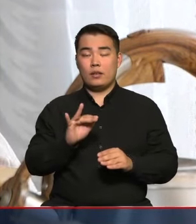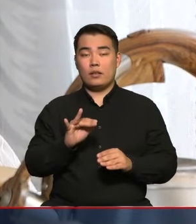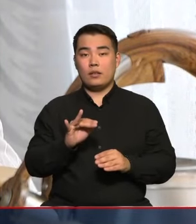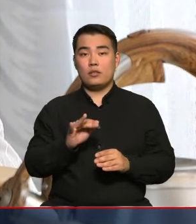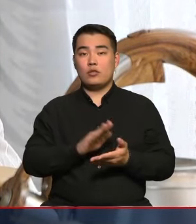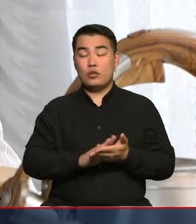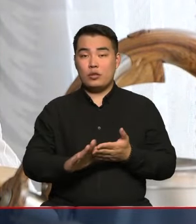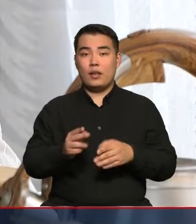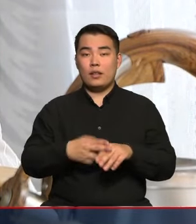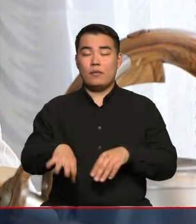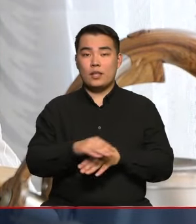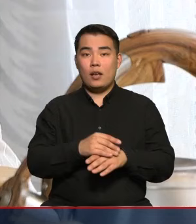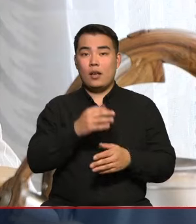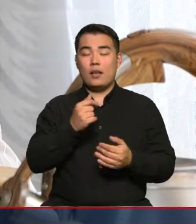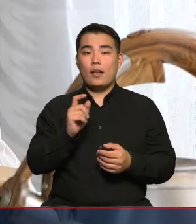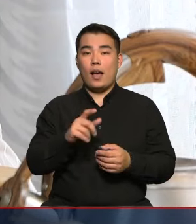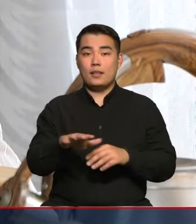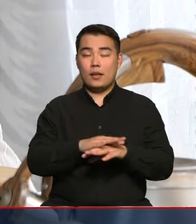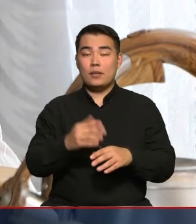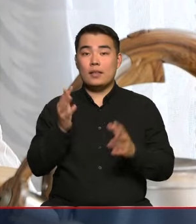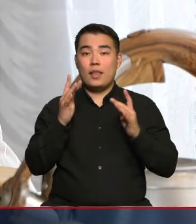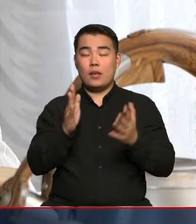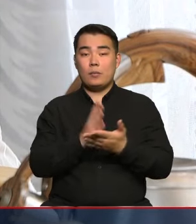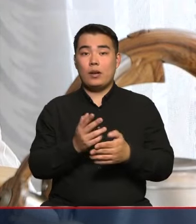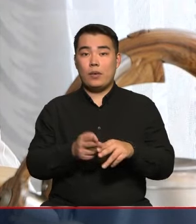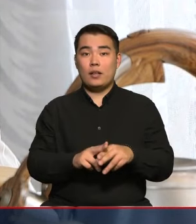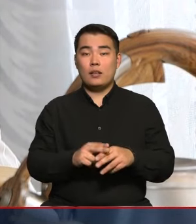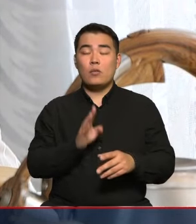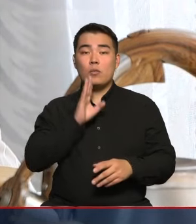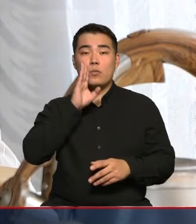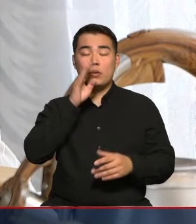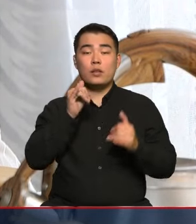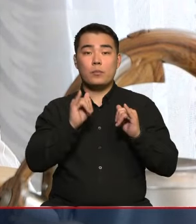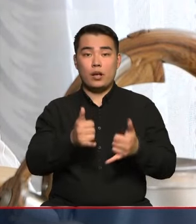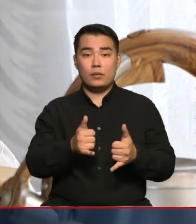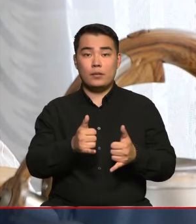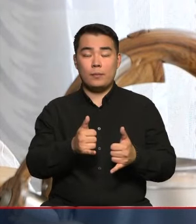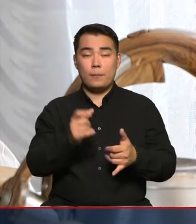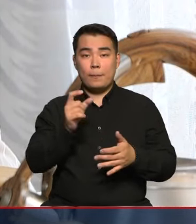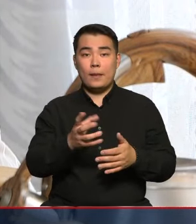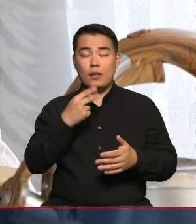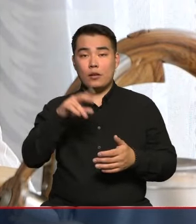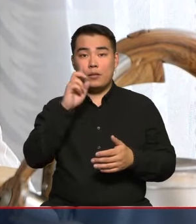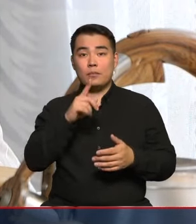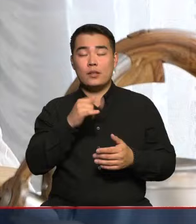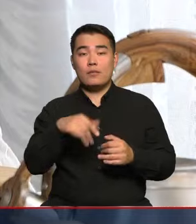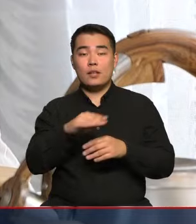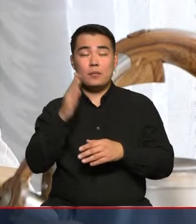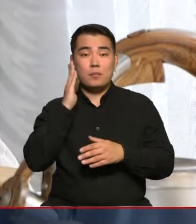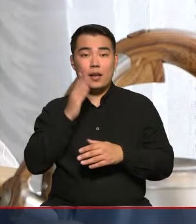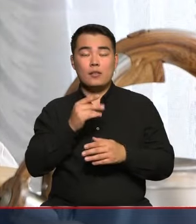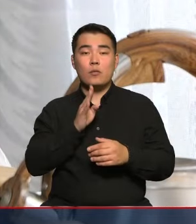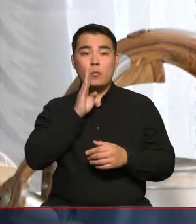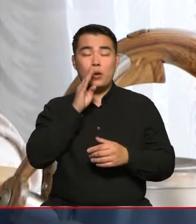тазалығы барлығы осы біздің орманшылардың еңбегі. Өйткені бүкісілер таң ата тұра, мысалға, ел ұйықтап жатқанда бүкісілер таң